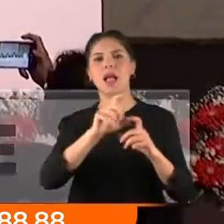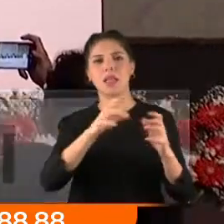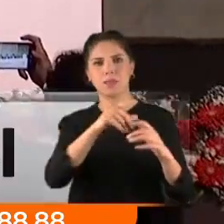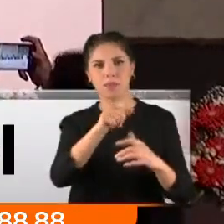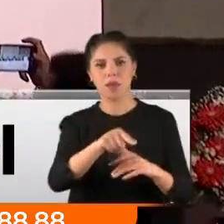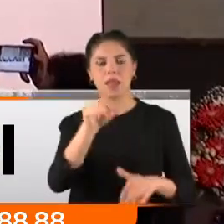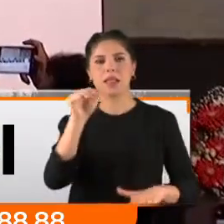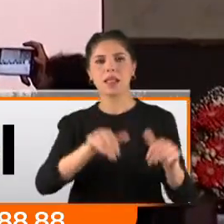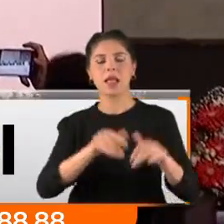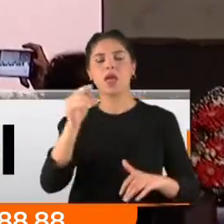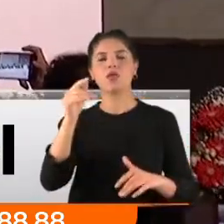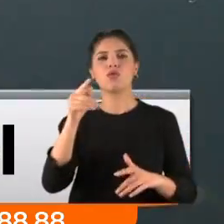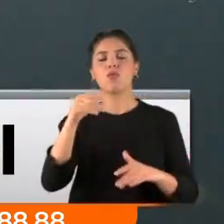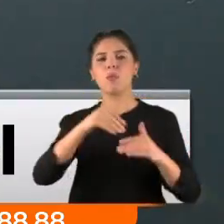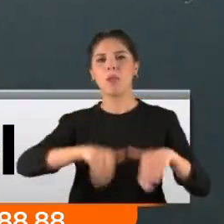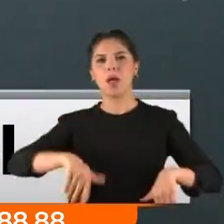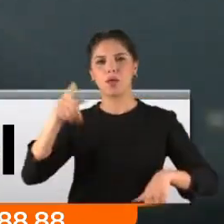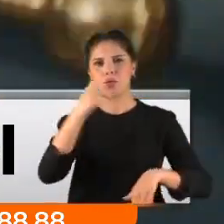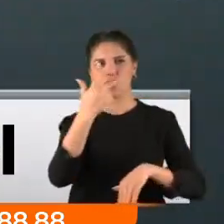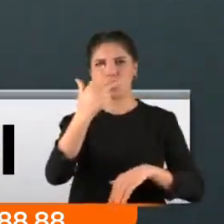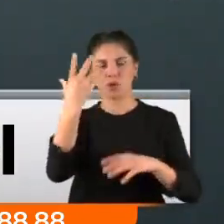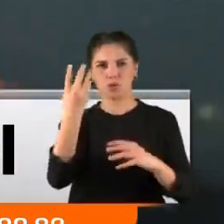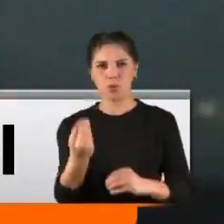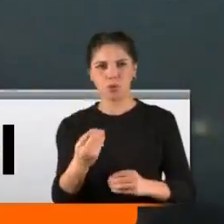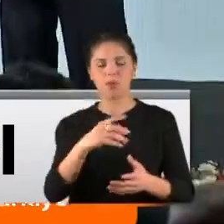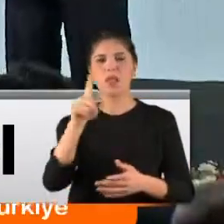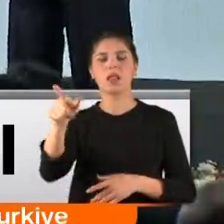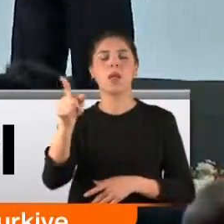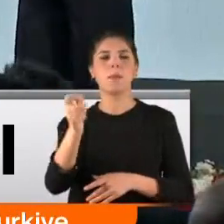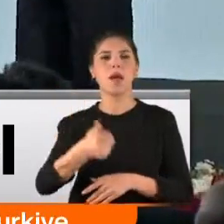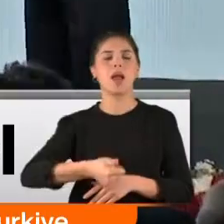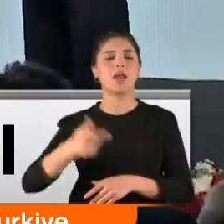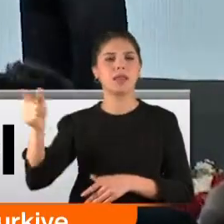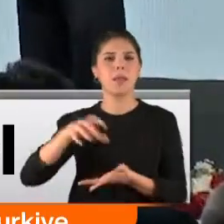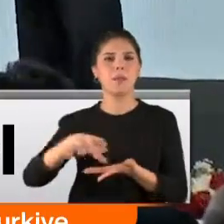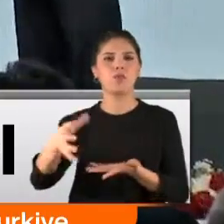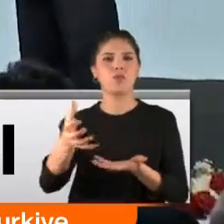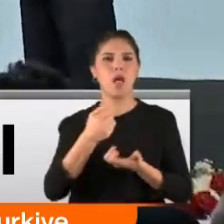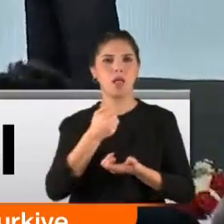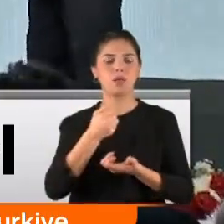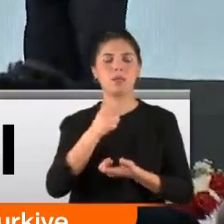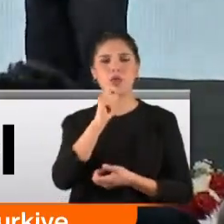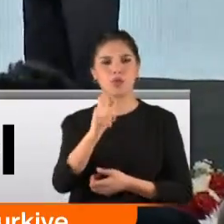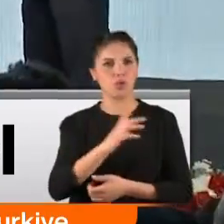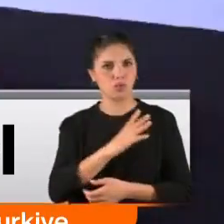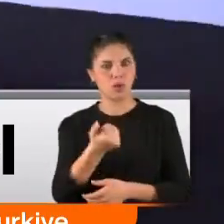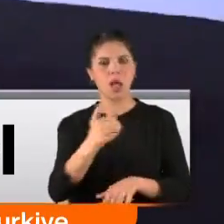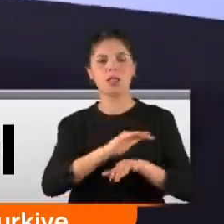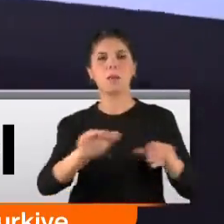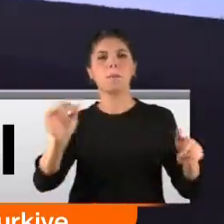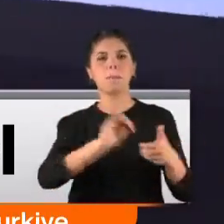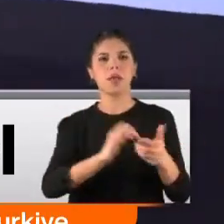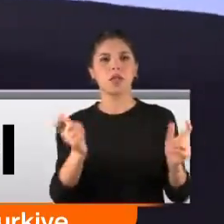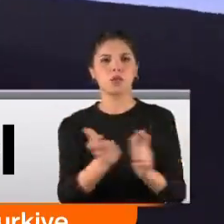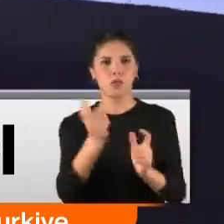barajının %3'e düşürülmesi ve hazineden pay alabilmeleri vaadi eklendi. Ve altılı masa